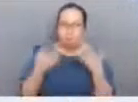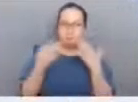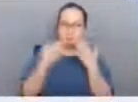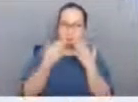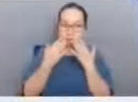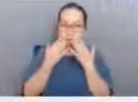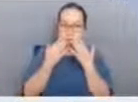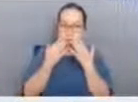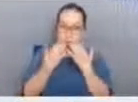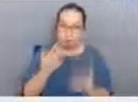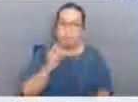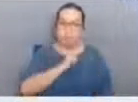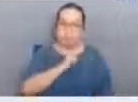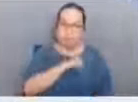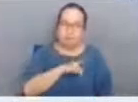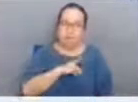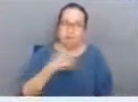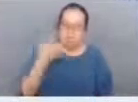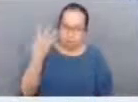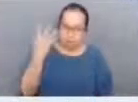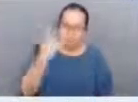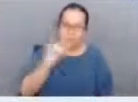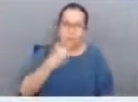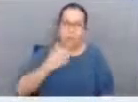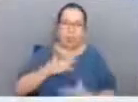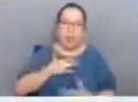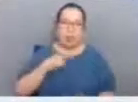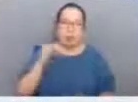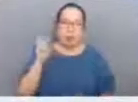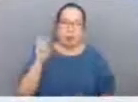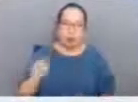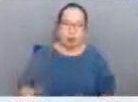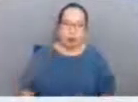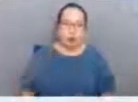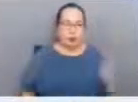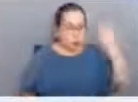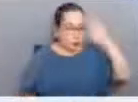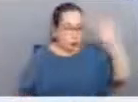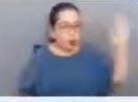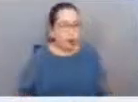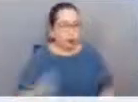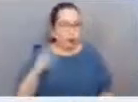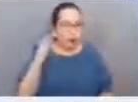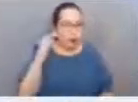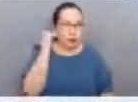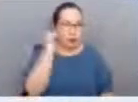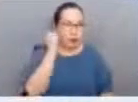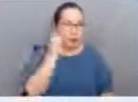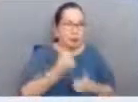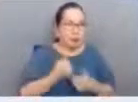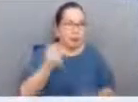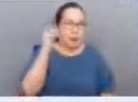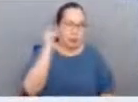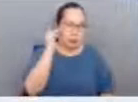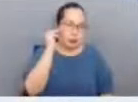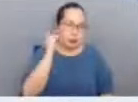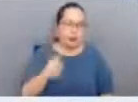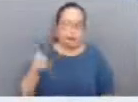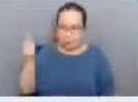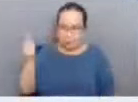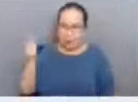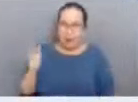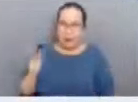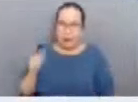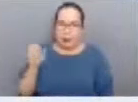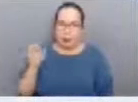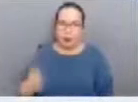Magandang araw po sa inyo, sir. Magandang araw po, Secretary Martin. Magandang araw po sa mga nanonood po sa ating programa.